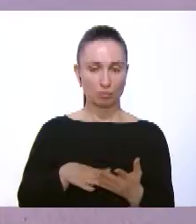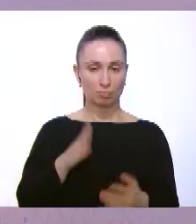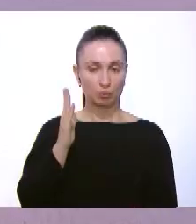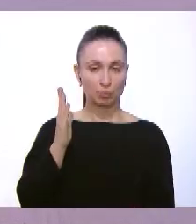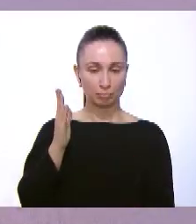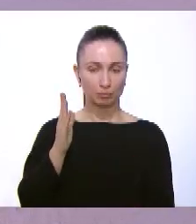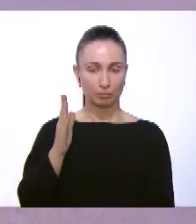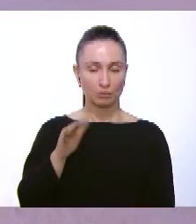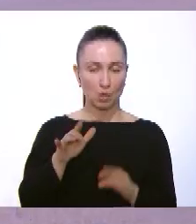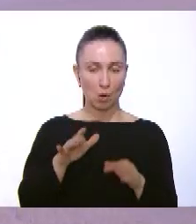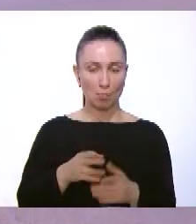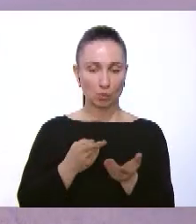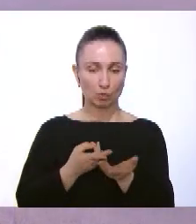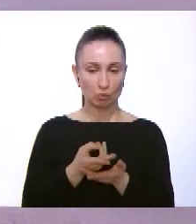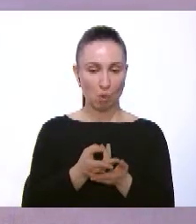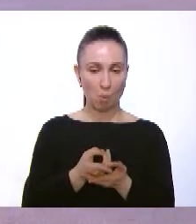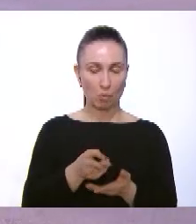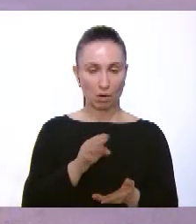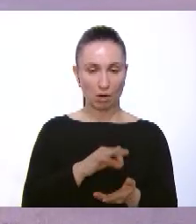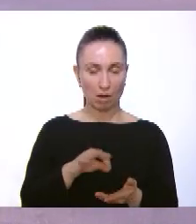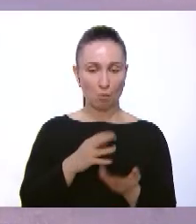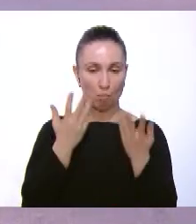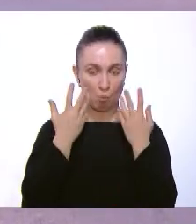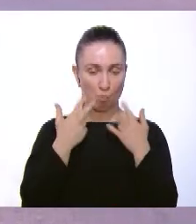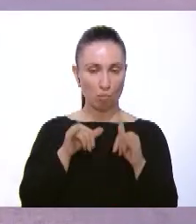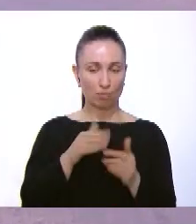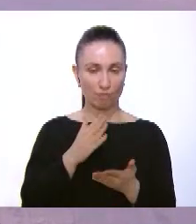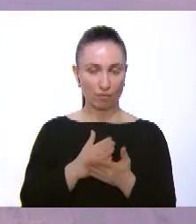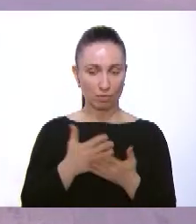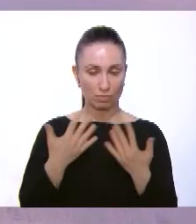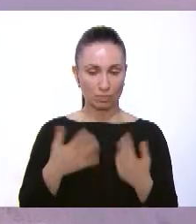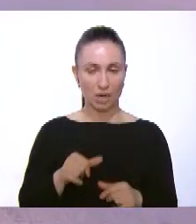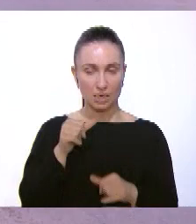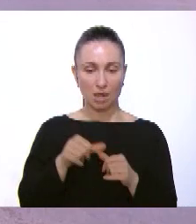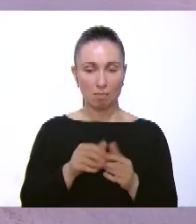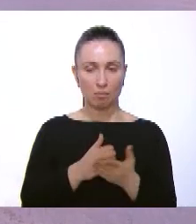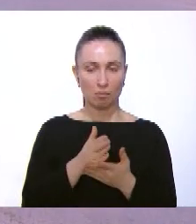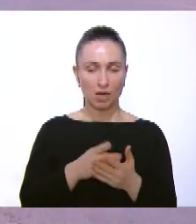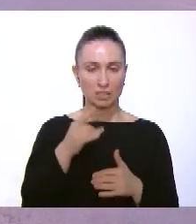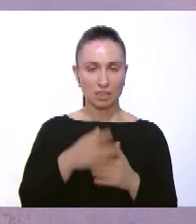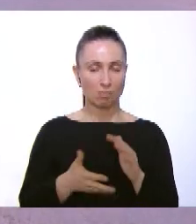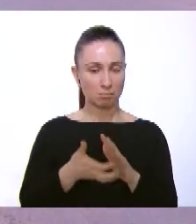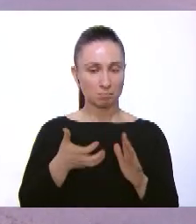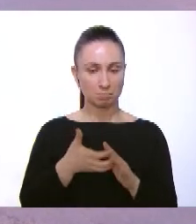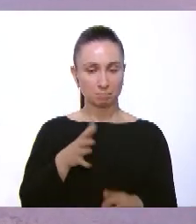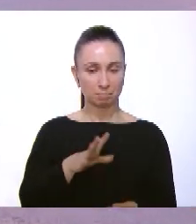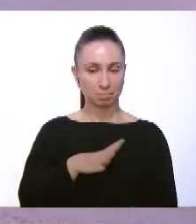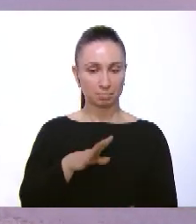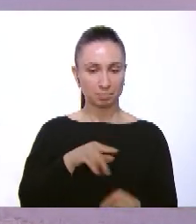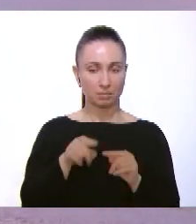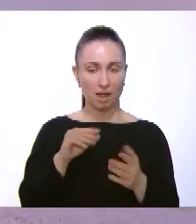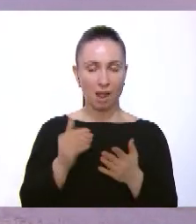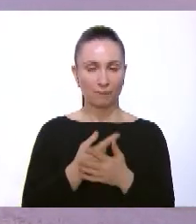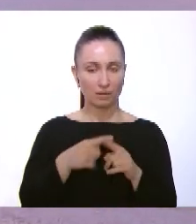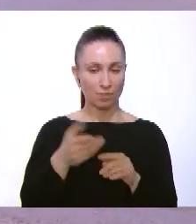ჩვენ კომპიუტერული ტომოგრაფიის ფუფუნება, ასე ვთქვათ, ვინაიდან წლების მანძილზე ცენტრი მოკლებული იყო ყოველგვარ ესეთ